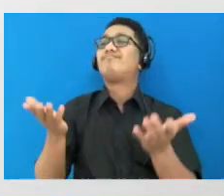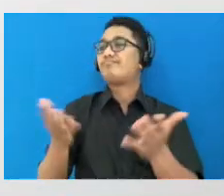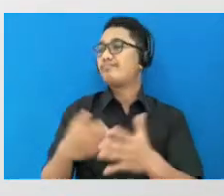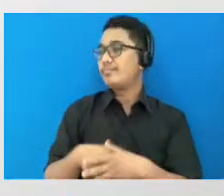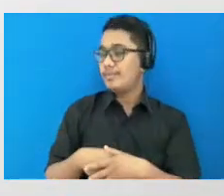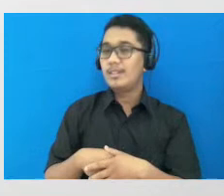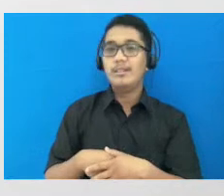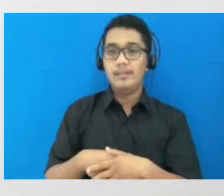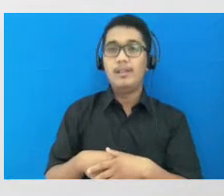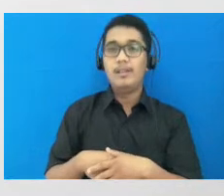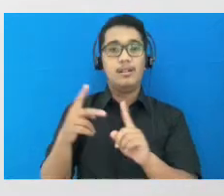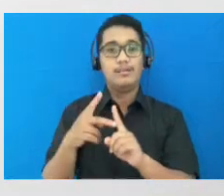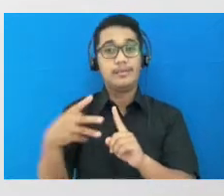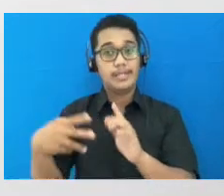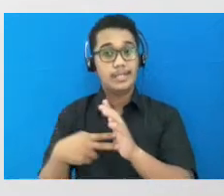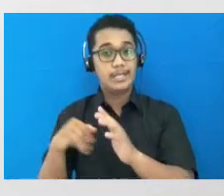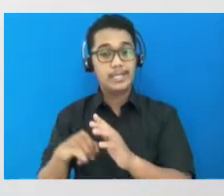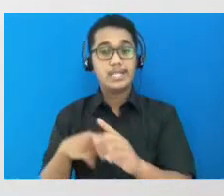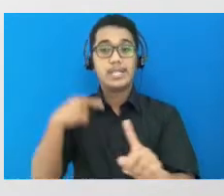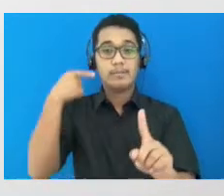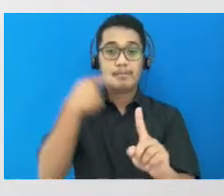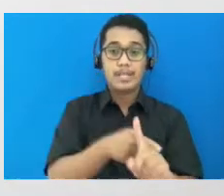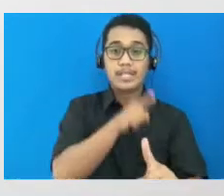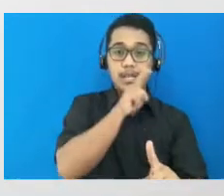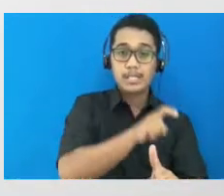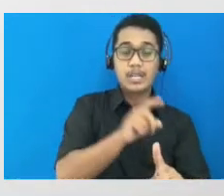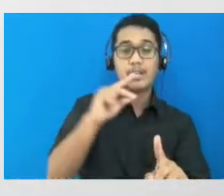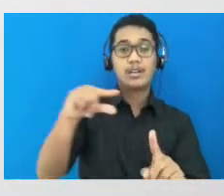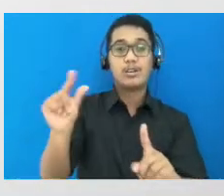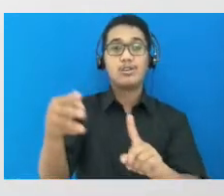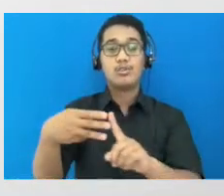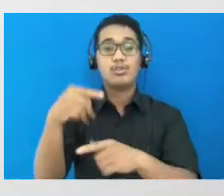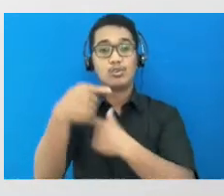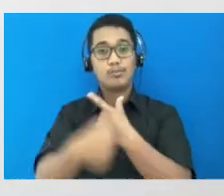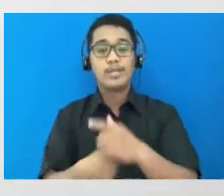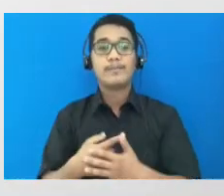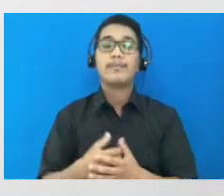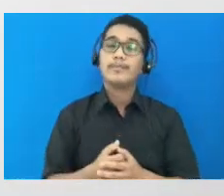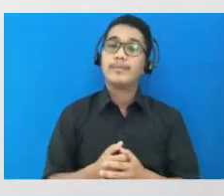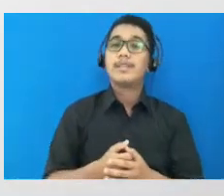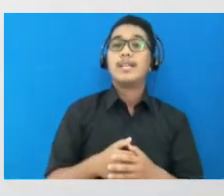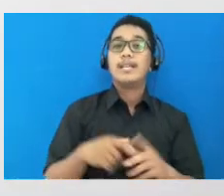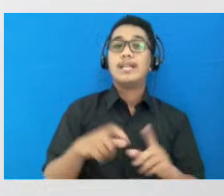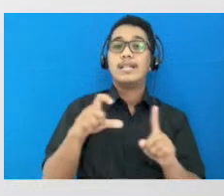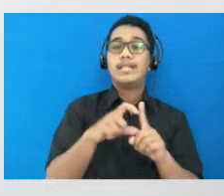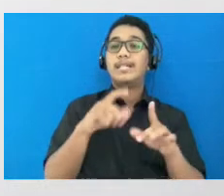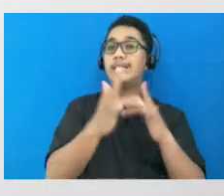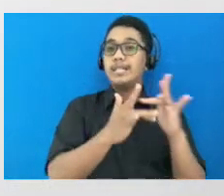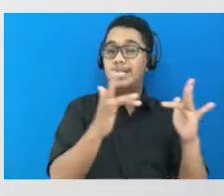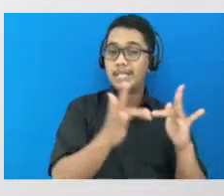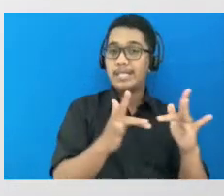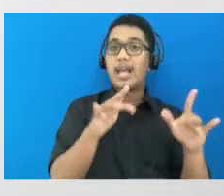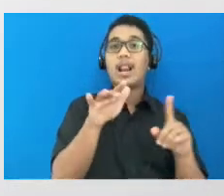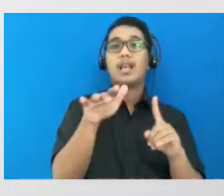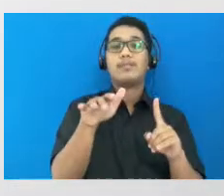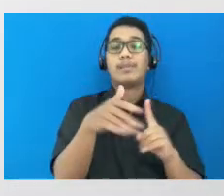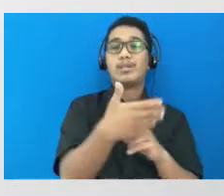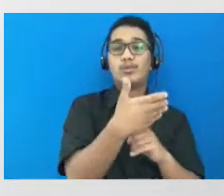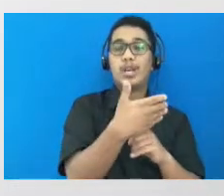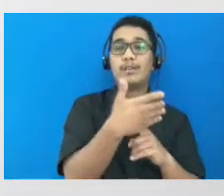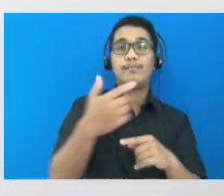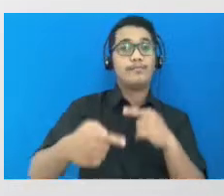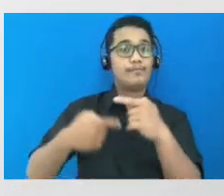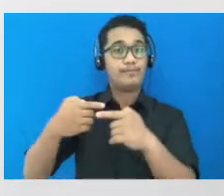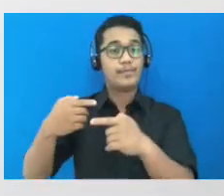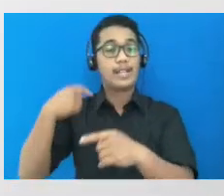dari Heni ke Mas Ruby, tren keamanan digital berikutnya yang harus diketahui masyarakat Indonesia, apalagi nih agar semakin